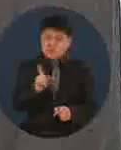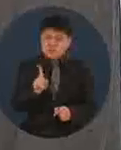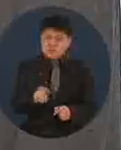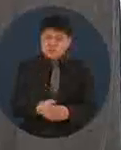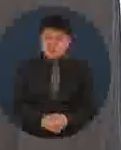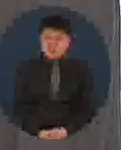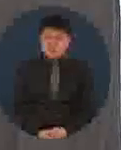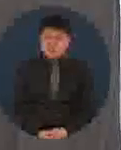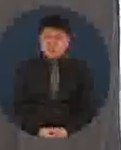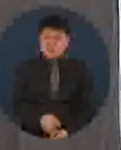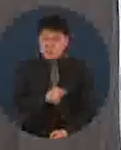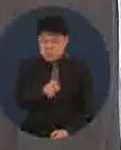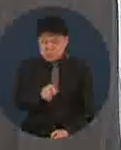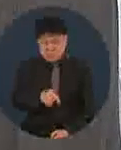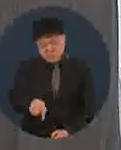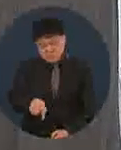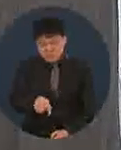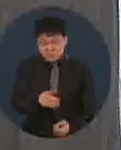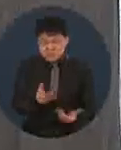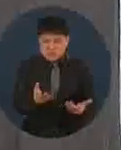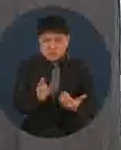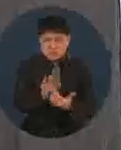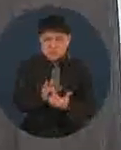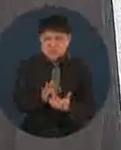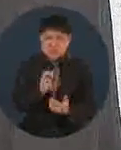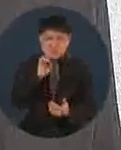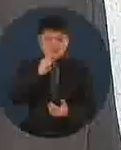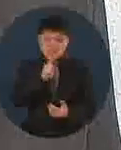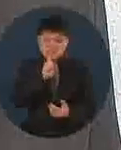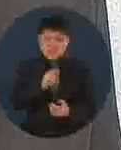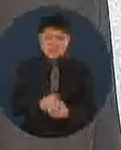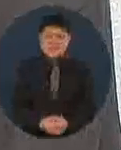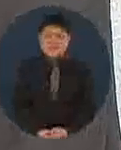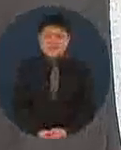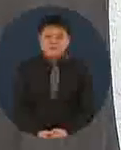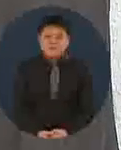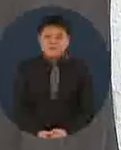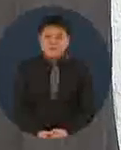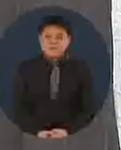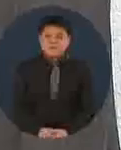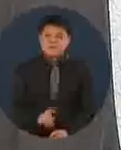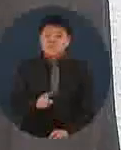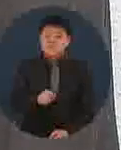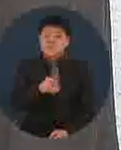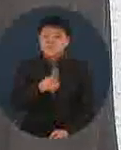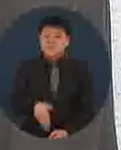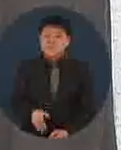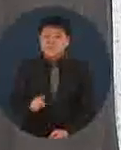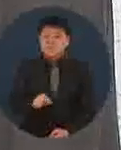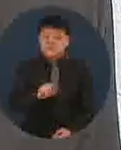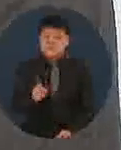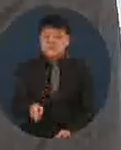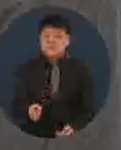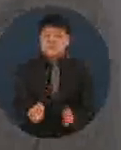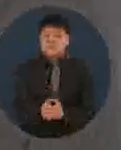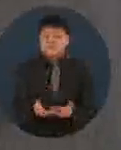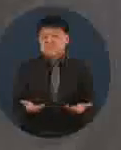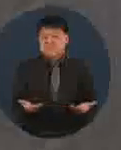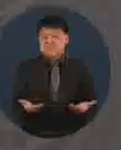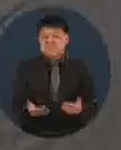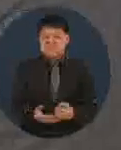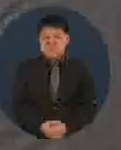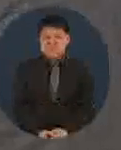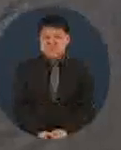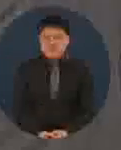네. 몰면 늘고, 몰아도, 뭐 이걸 차단이 잘안 되죠. 여기를 젖힌다 해도 가장 쉽게 이렇게만 해도 네.